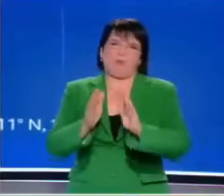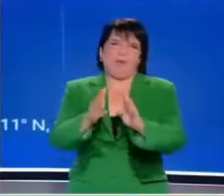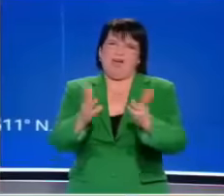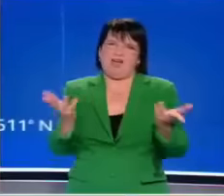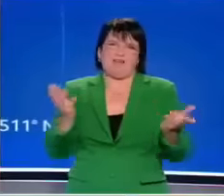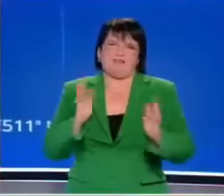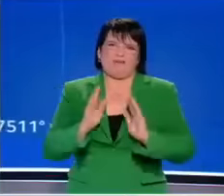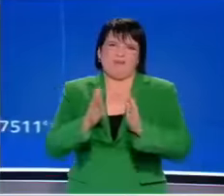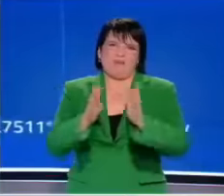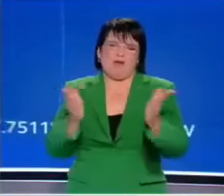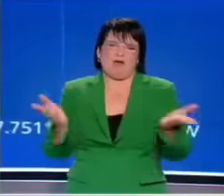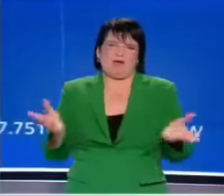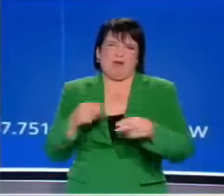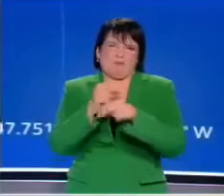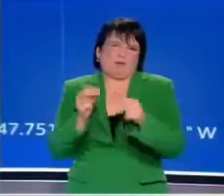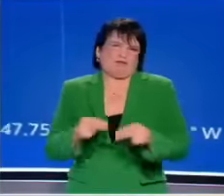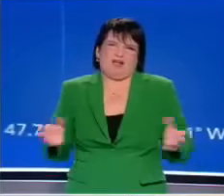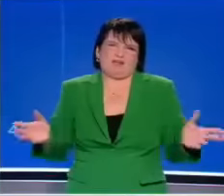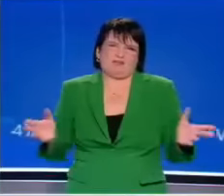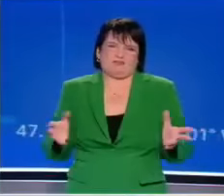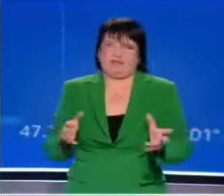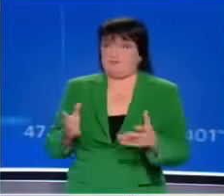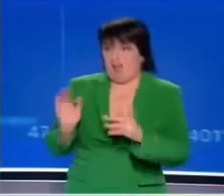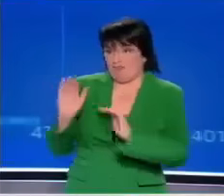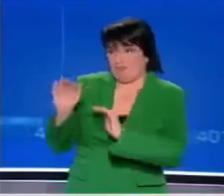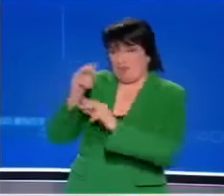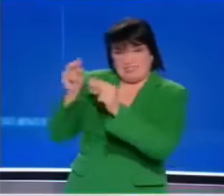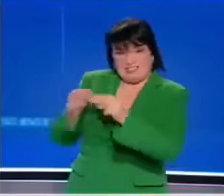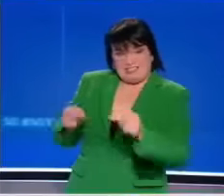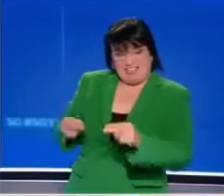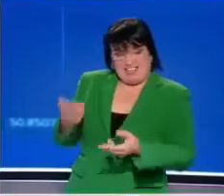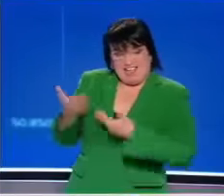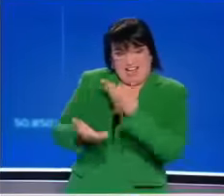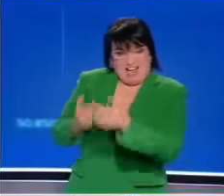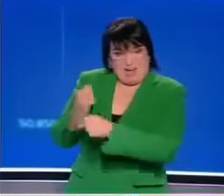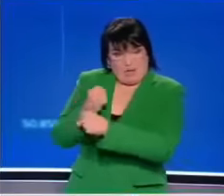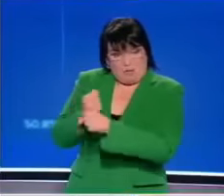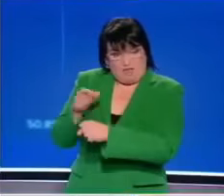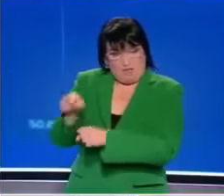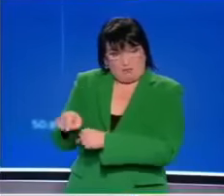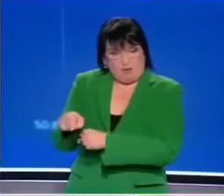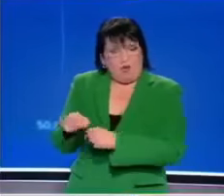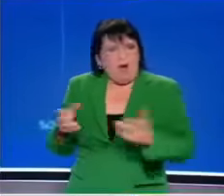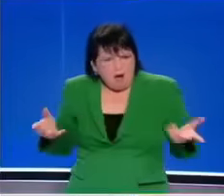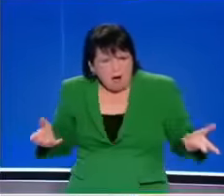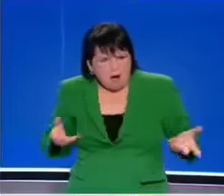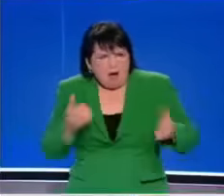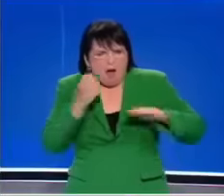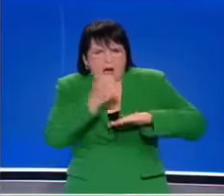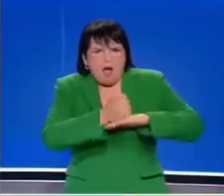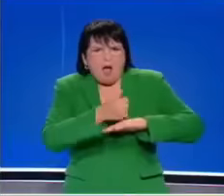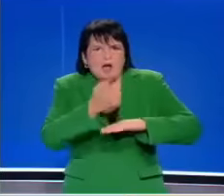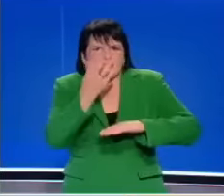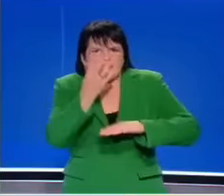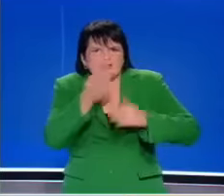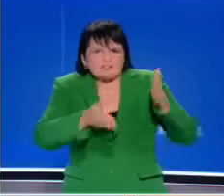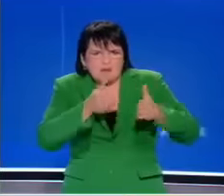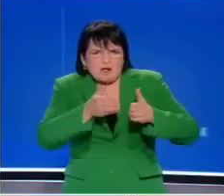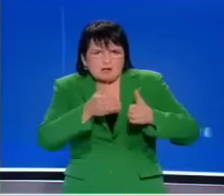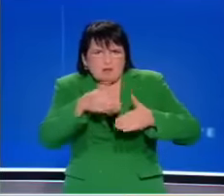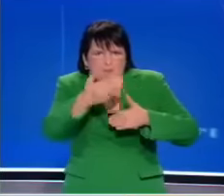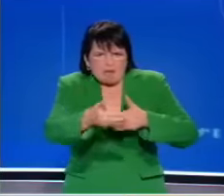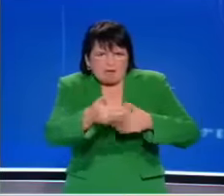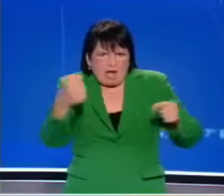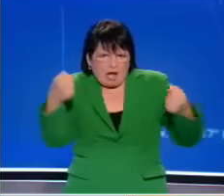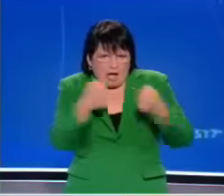μάλλον έχουμε καταλει ξ αυτό αό την κυβέρνηση ε σχ για να ρα έχουμε κατα τι άρχισε το άσμα 4 μαρτίου άρχισε